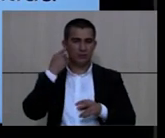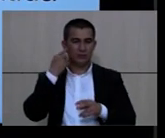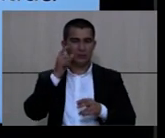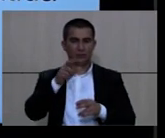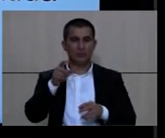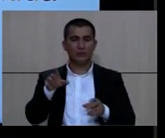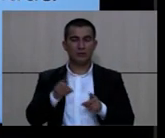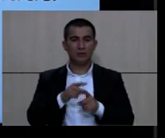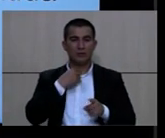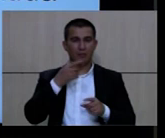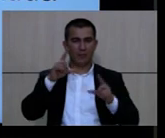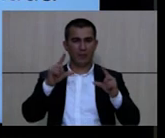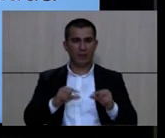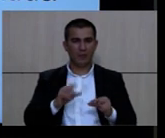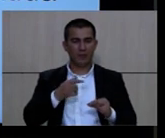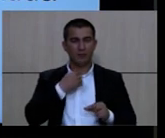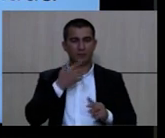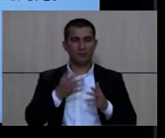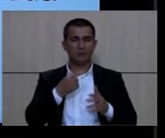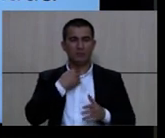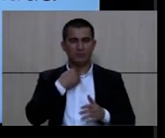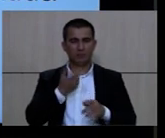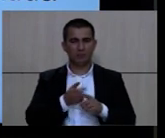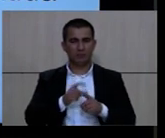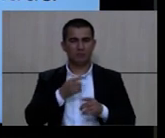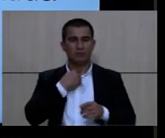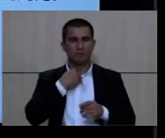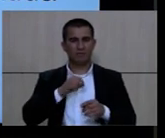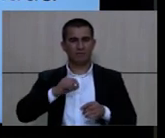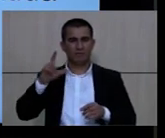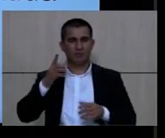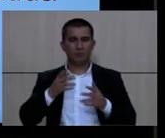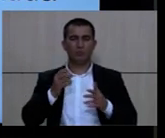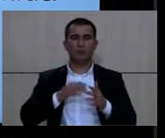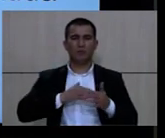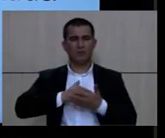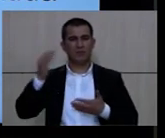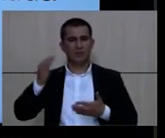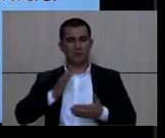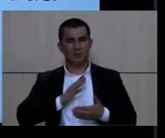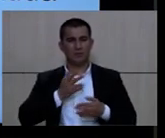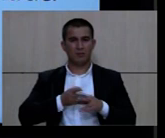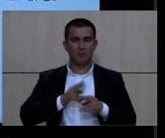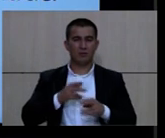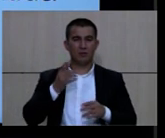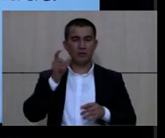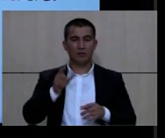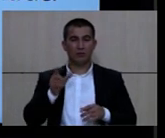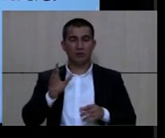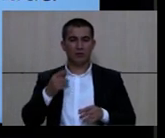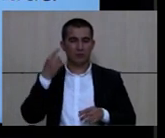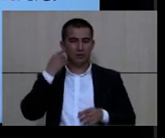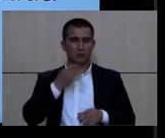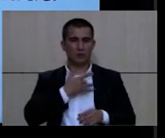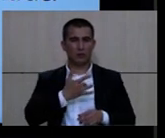tovushlarni eshitmaydi. Agar tovush energiyasi ma'lum kattalikdan katta bo'lsa, inson qulog'ida og'riq sezadi